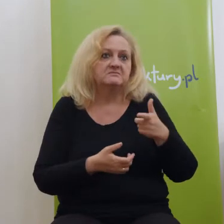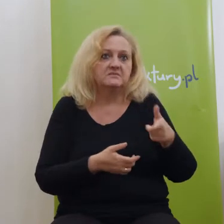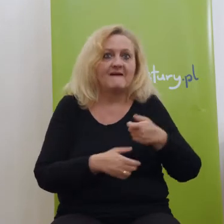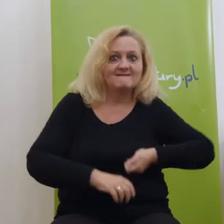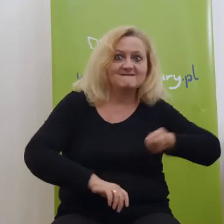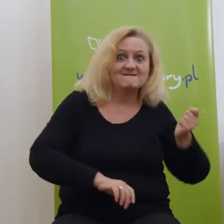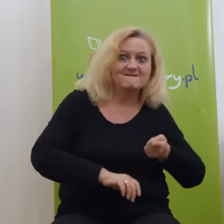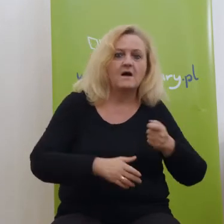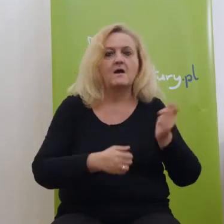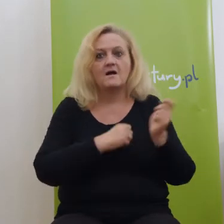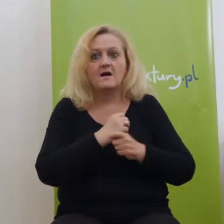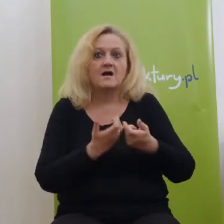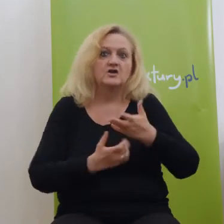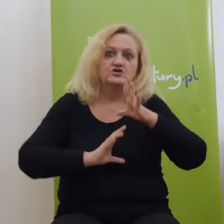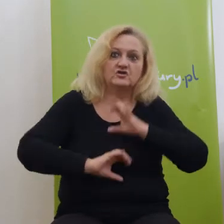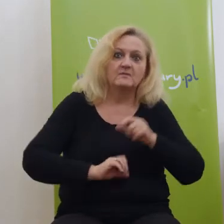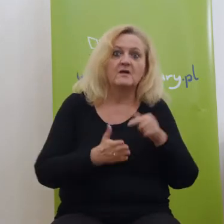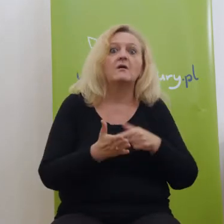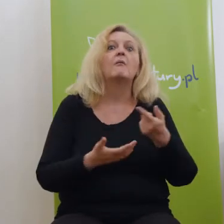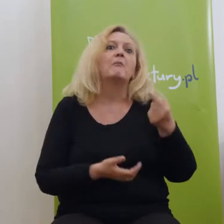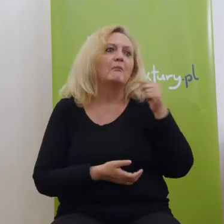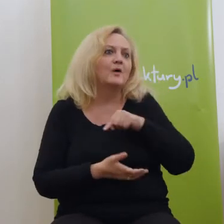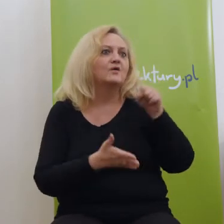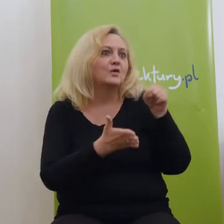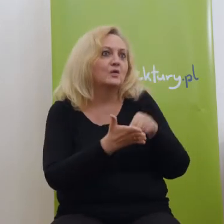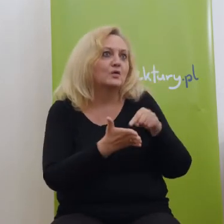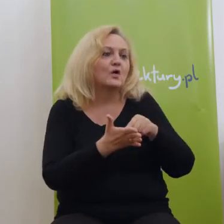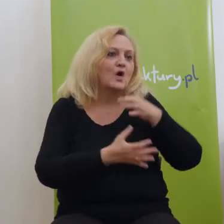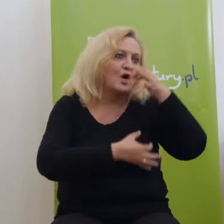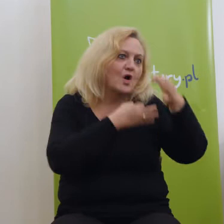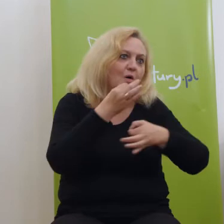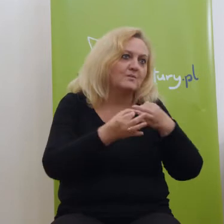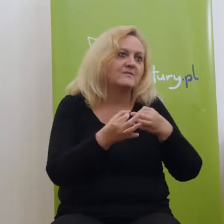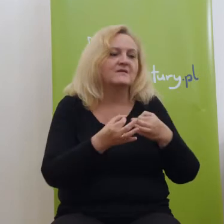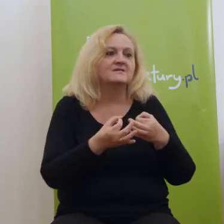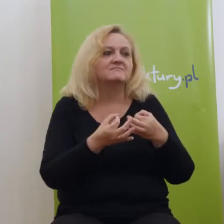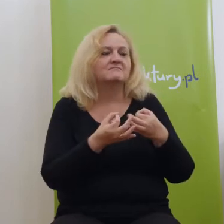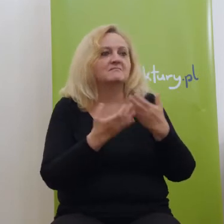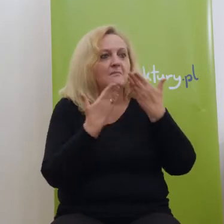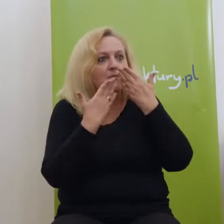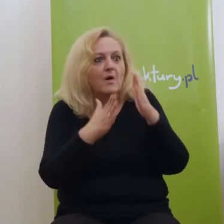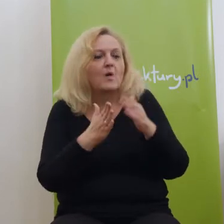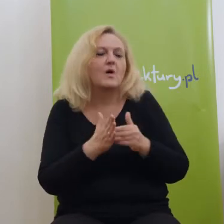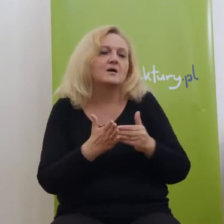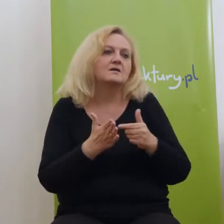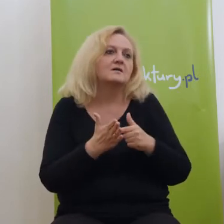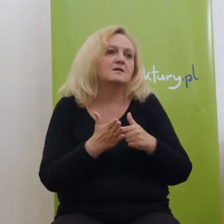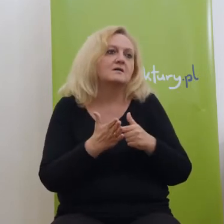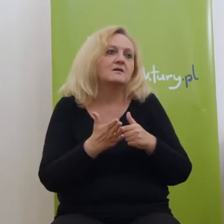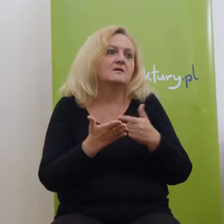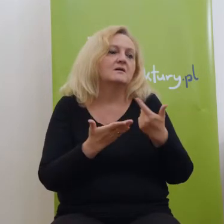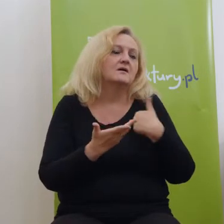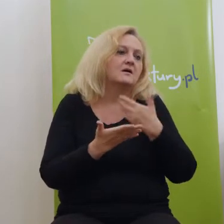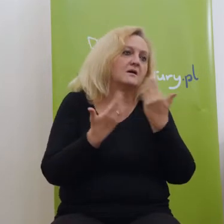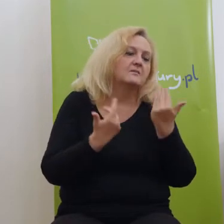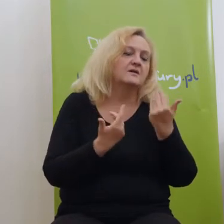i cierpienie. I jakoś potrafisz to opisać, ograć i